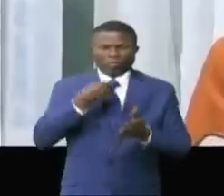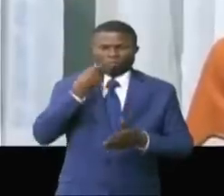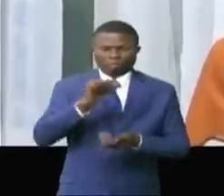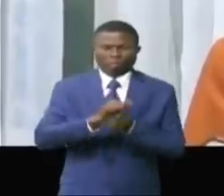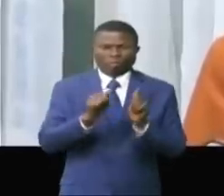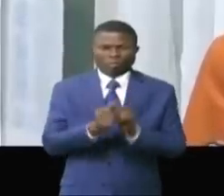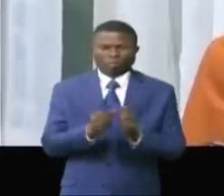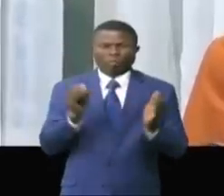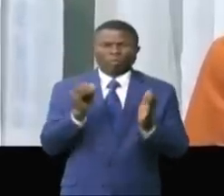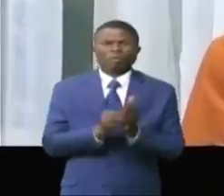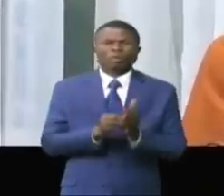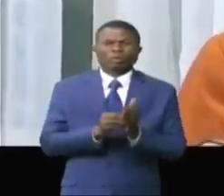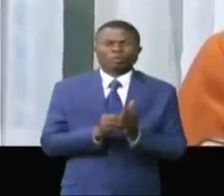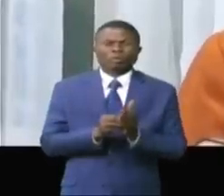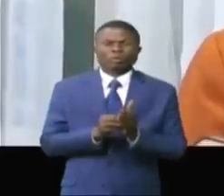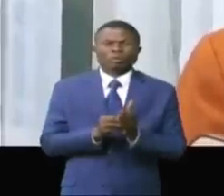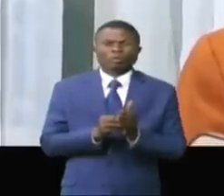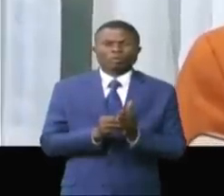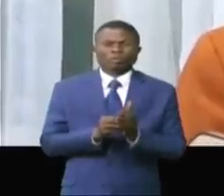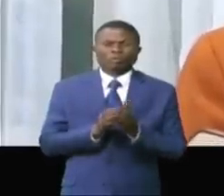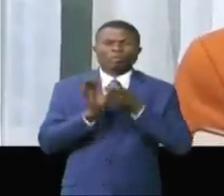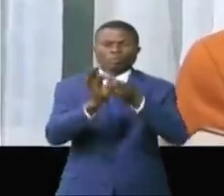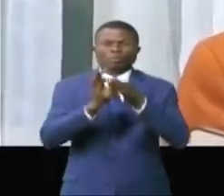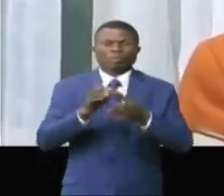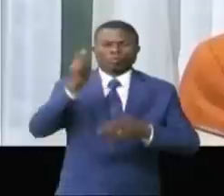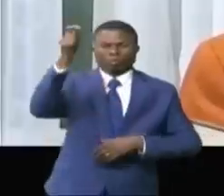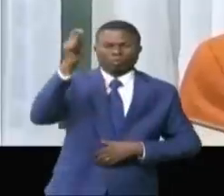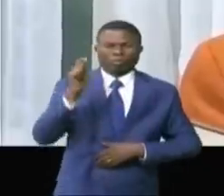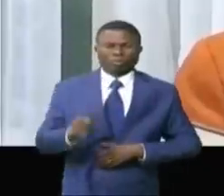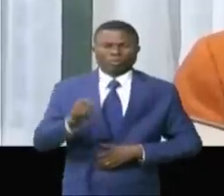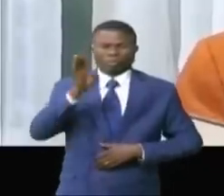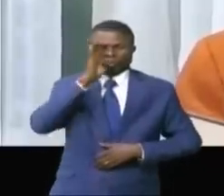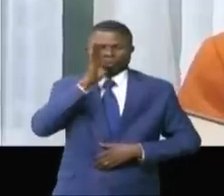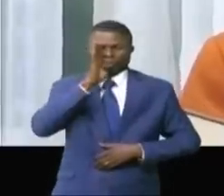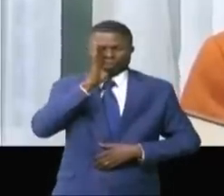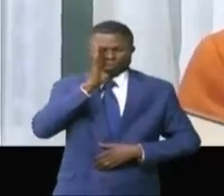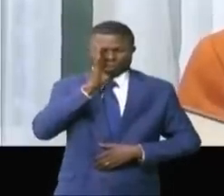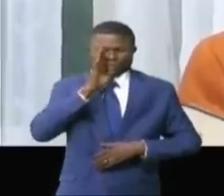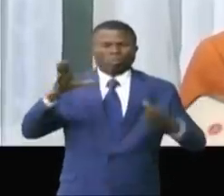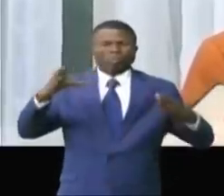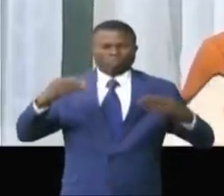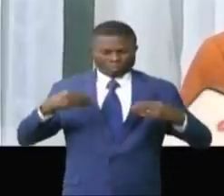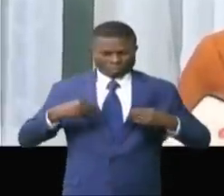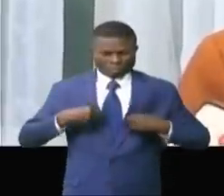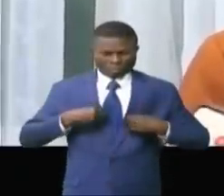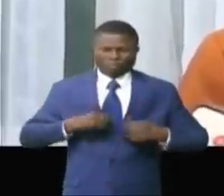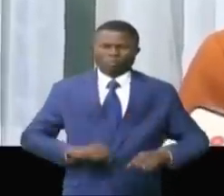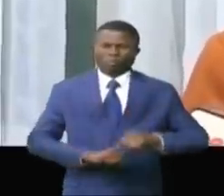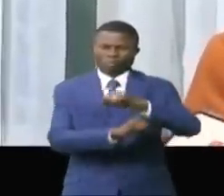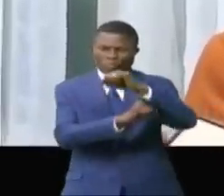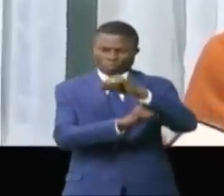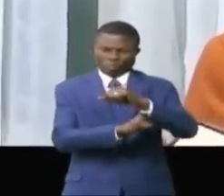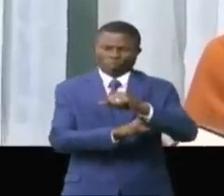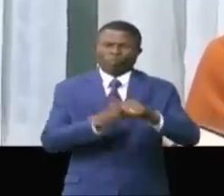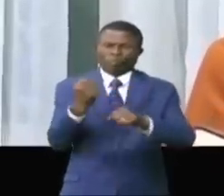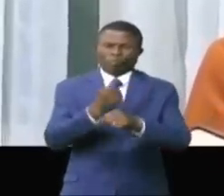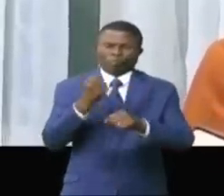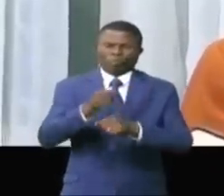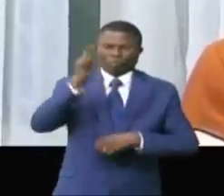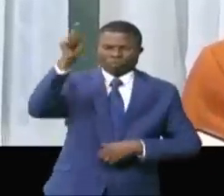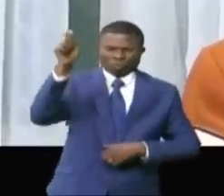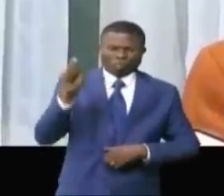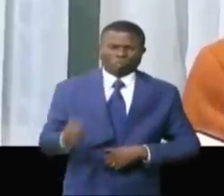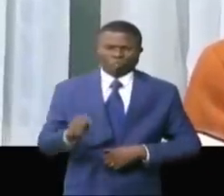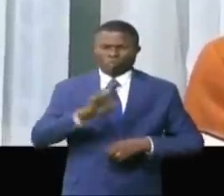sûr aussi de la coopération militaire que la Belgique a repris résolument aux côtés de la RDC